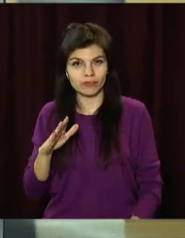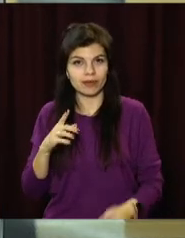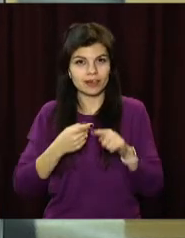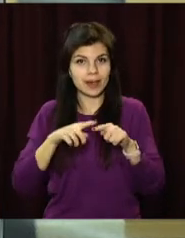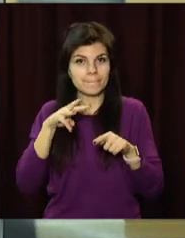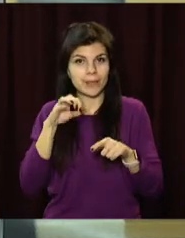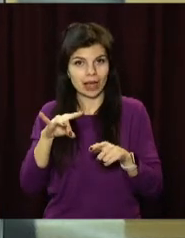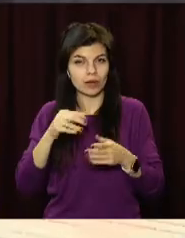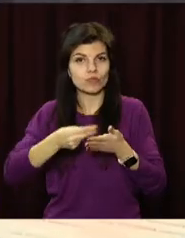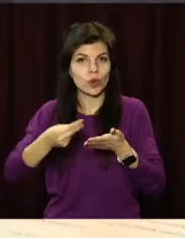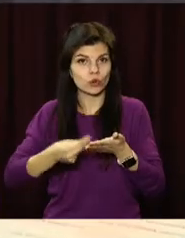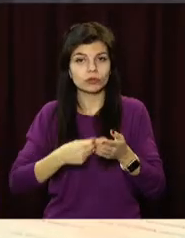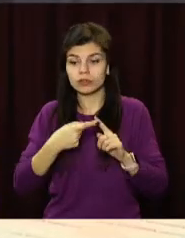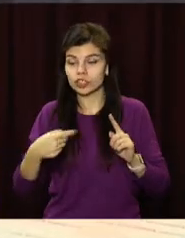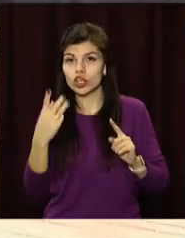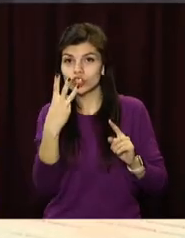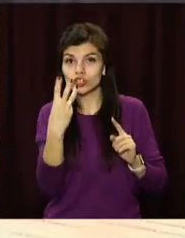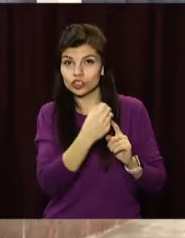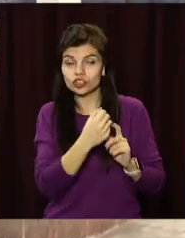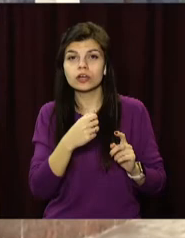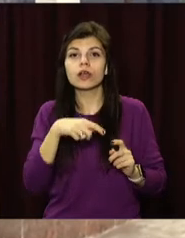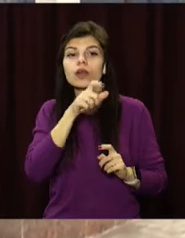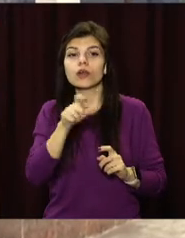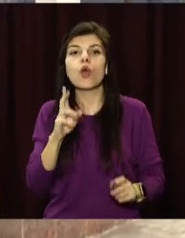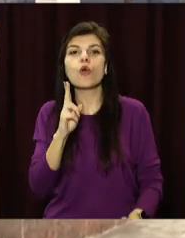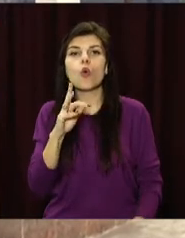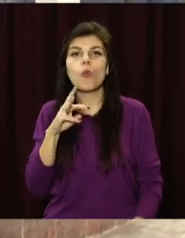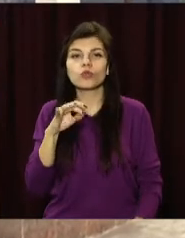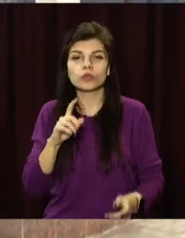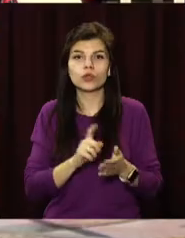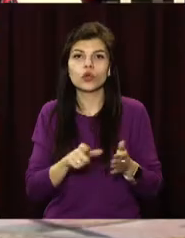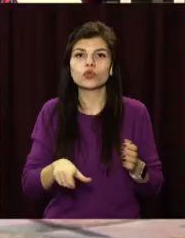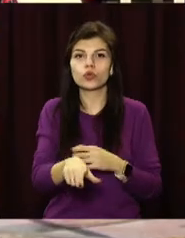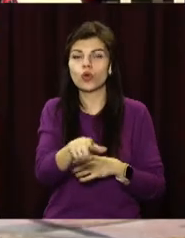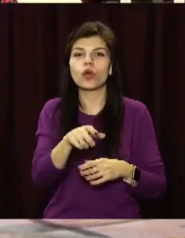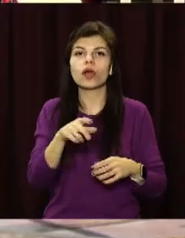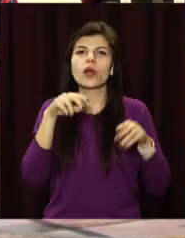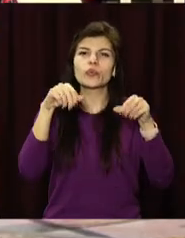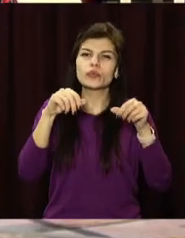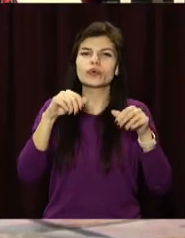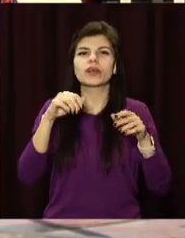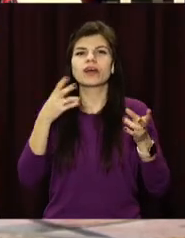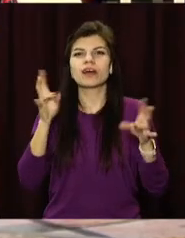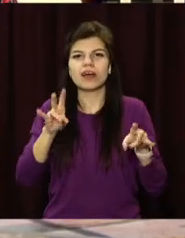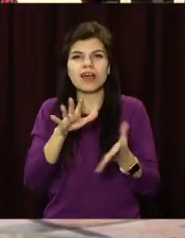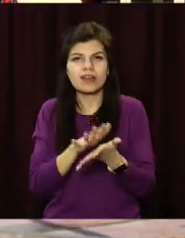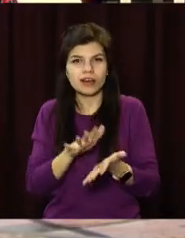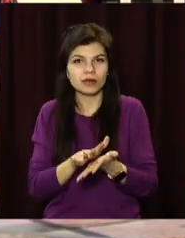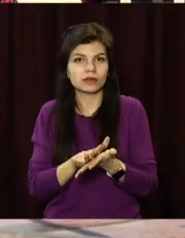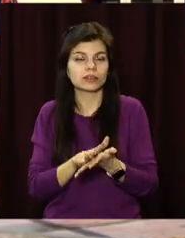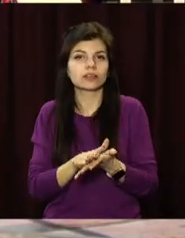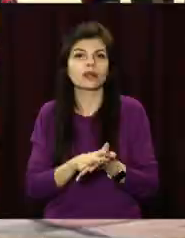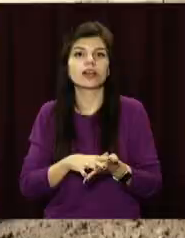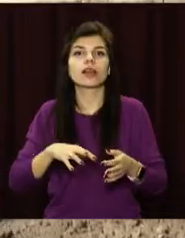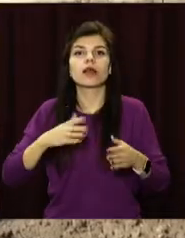що за найближчі 3 тижні комунальники мають прибрати з доріг залишки піщано-соляної суміші,